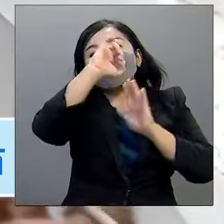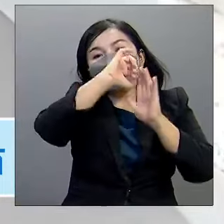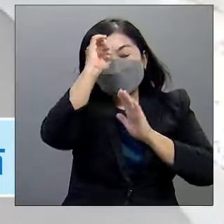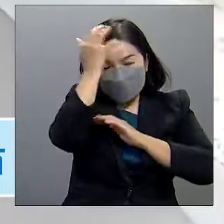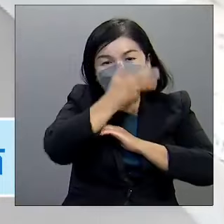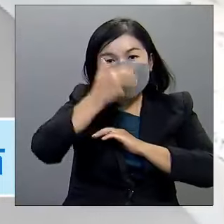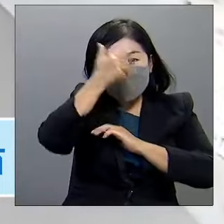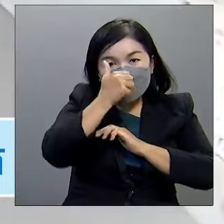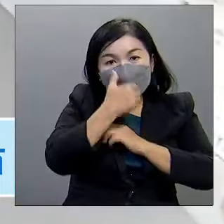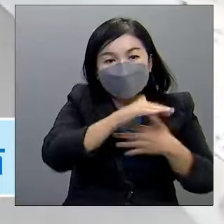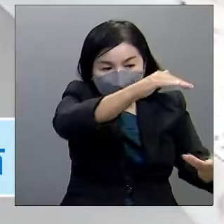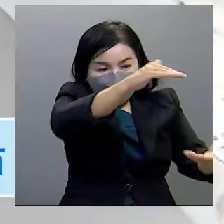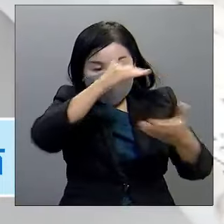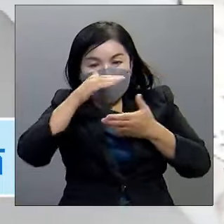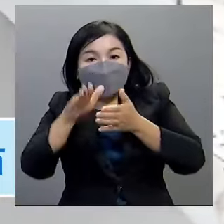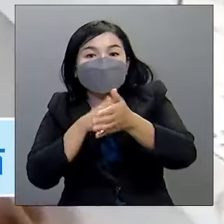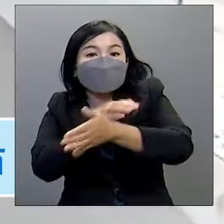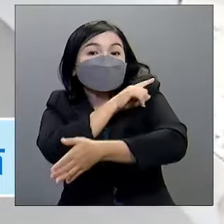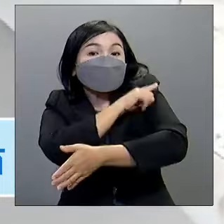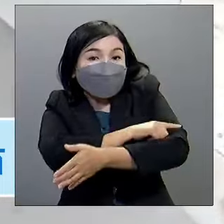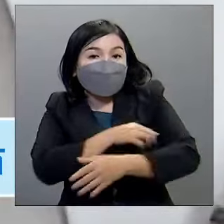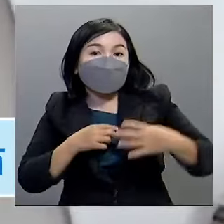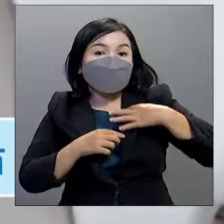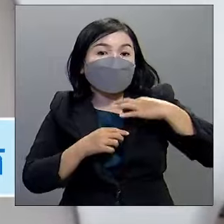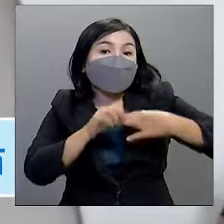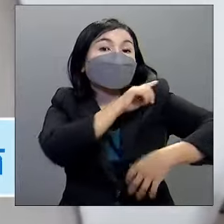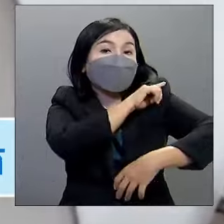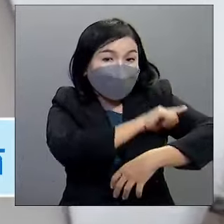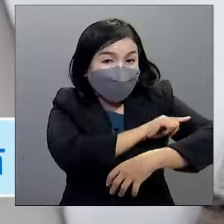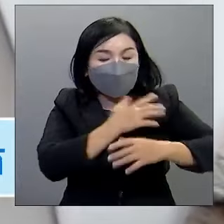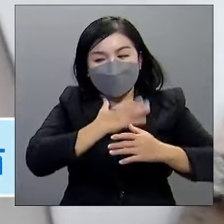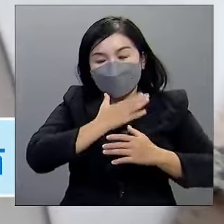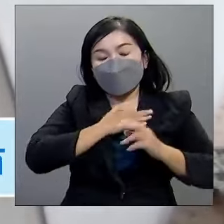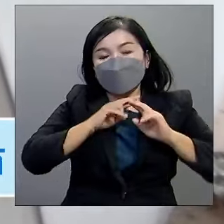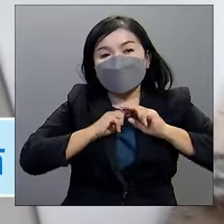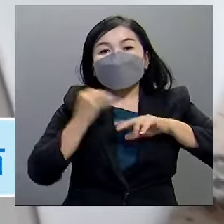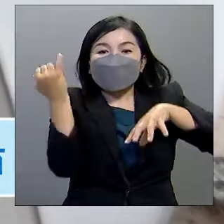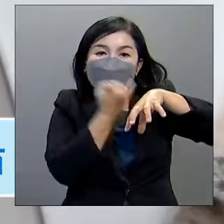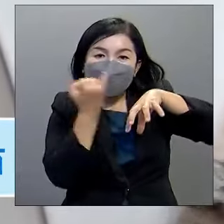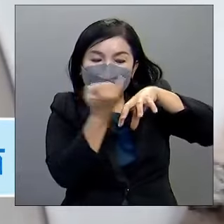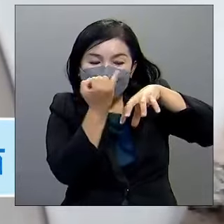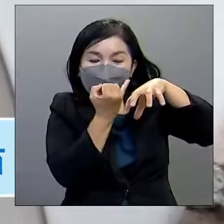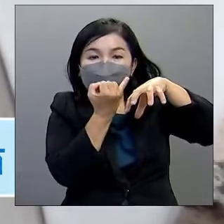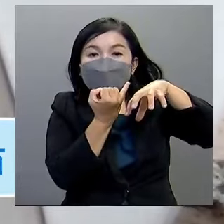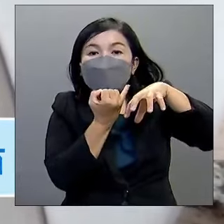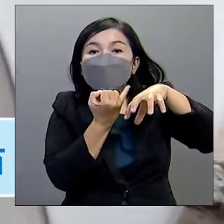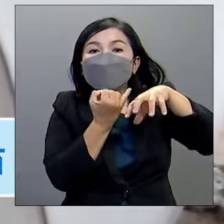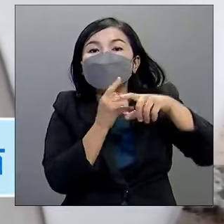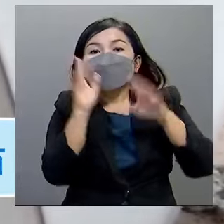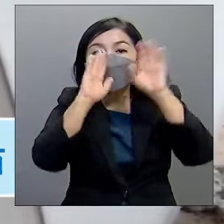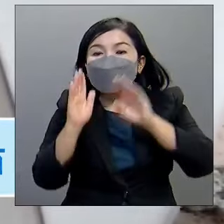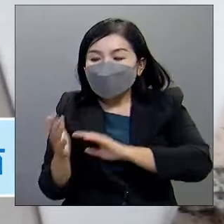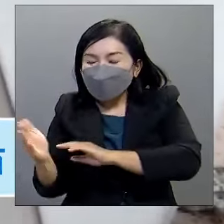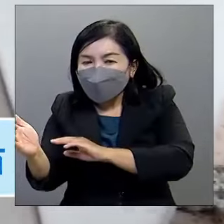เลยลองสั่งมาขอเป็นแบบสีขาวไม่มีลวดลายแล้วก็ออกแบบลายที่จะวาดบนร่มค่ะใช้ลายปลาที่เห็นบนจานสังคโลกของสุโขทัย